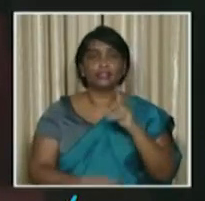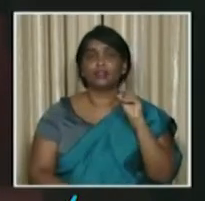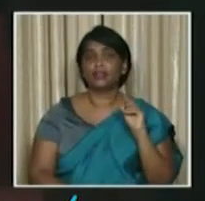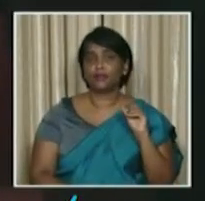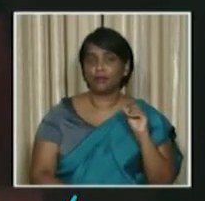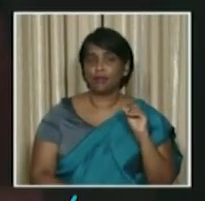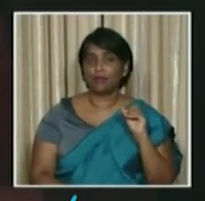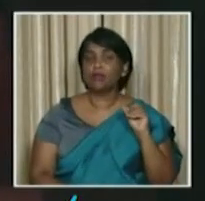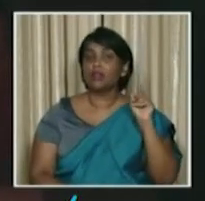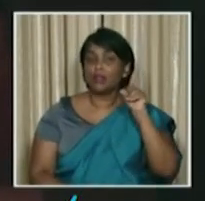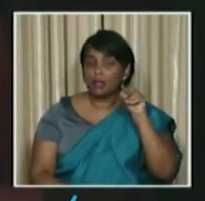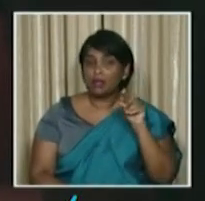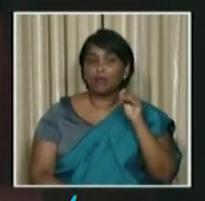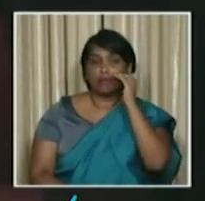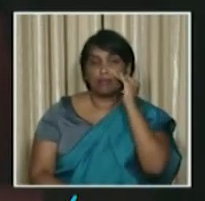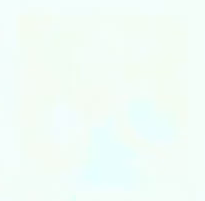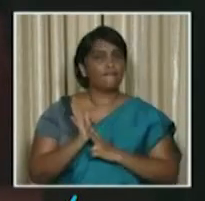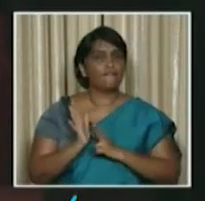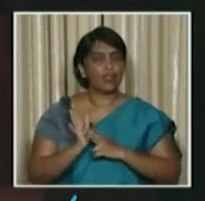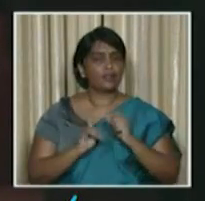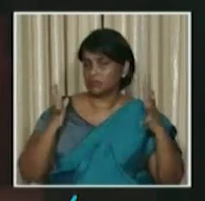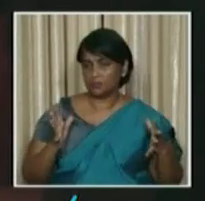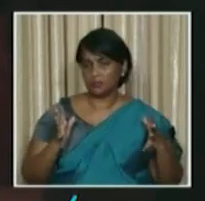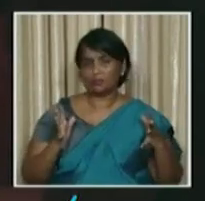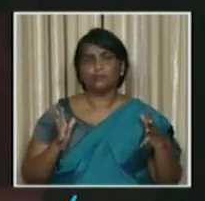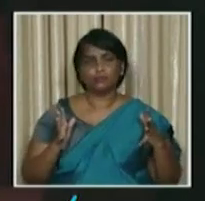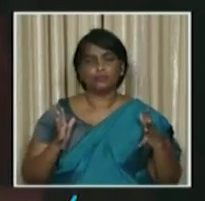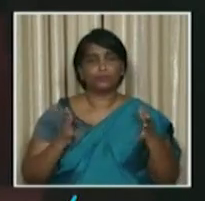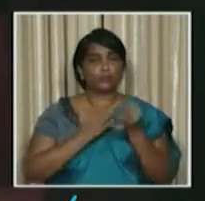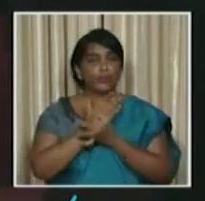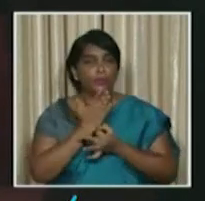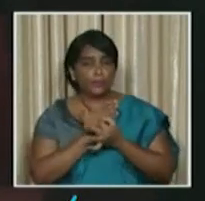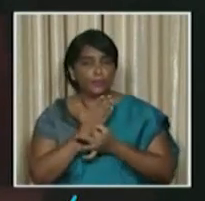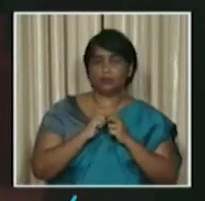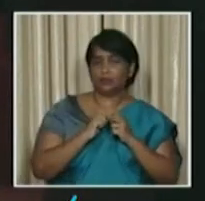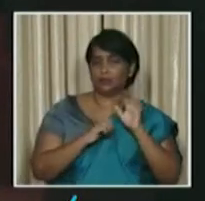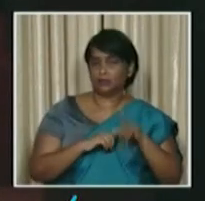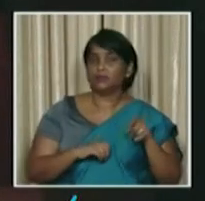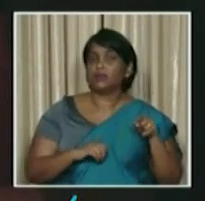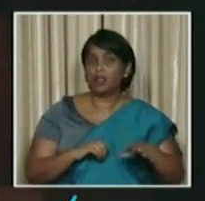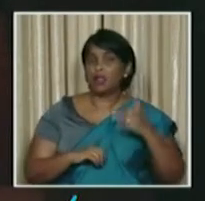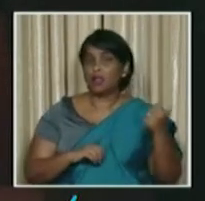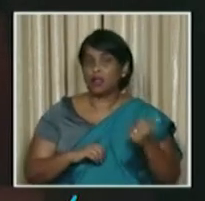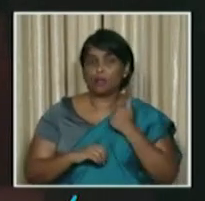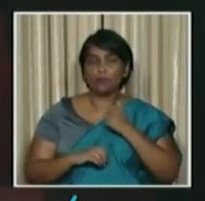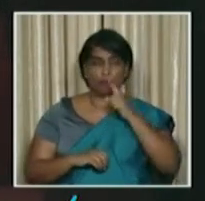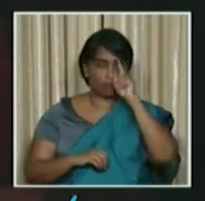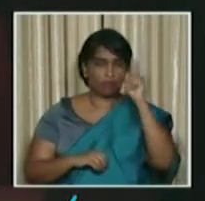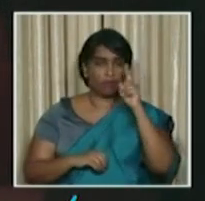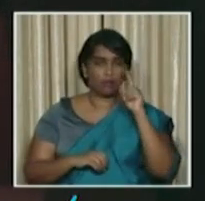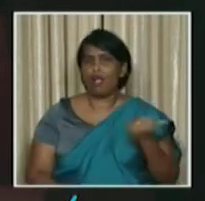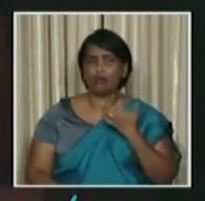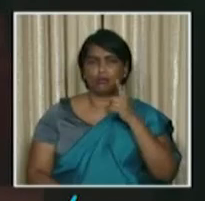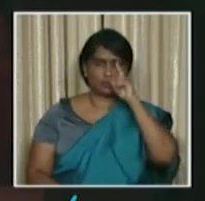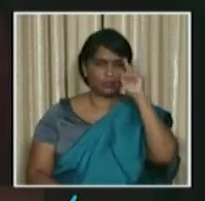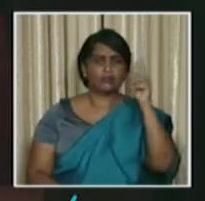11ක්. ඒ 11ට බාල වයස්කාර 5 දෙනෙක්යි. මේ රට කුඩු පරාදීසියක් බවට පත් වෙලා. දැන් අලුත් ඩ්‍රග් එකක් ඇවිල්ලා තියෙනලු zombie